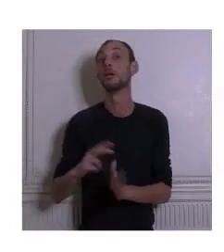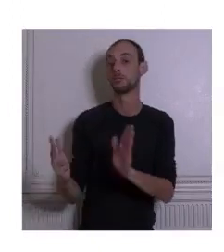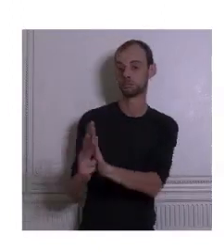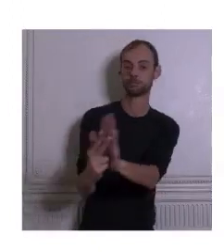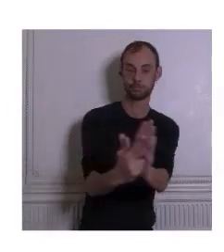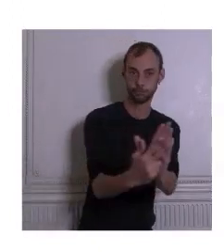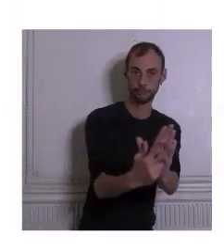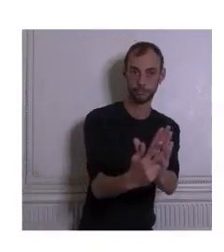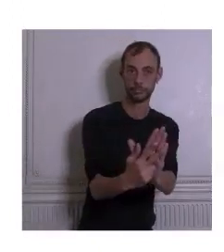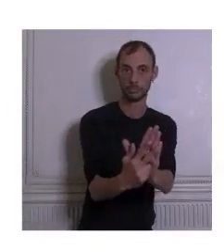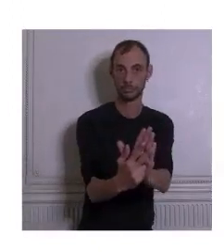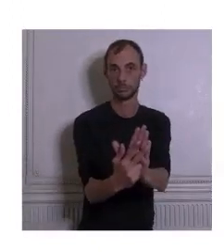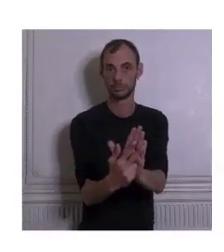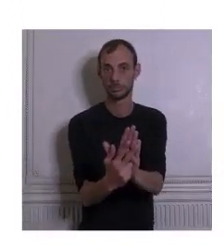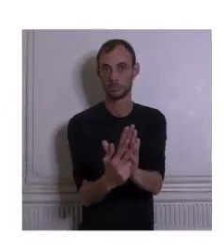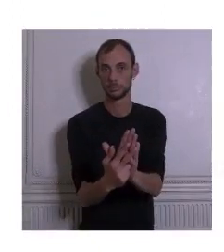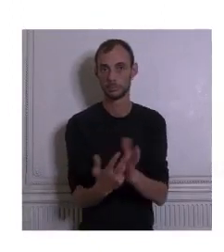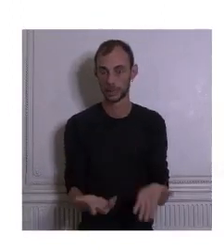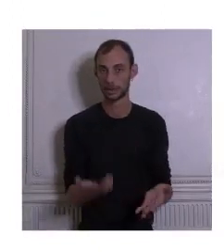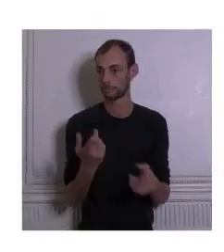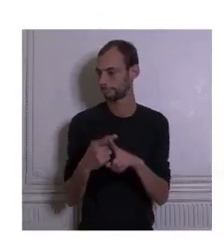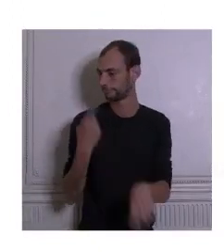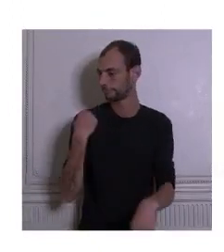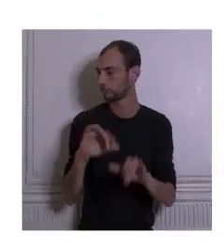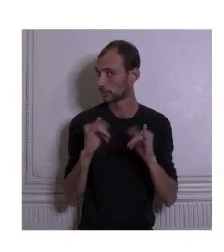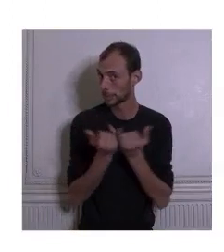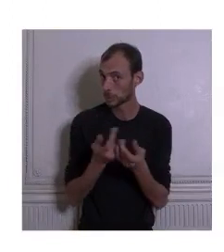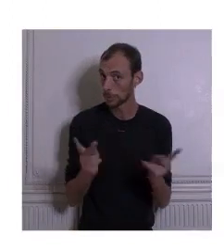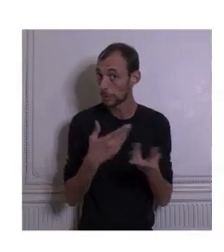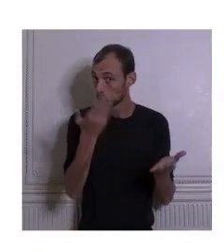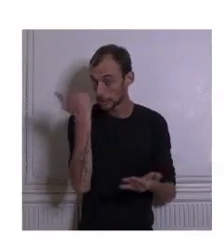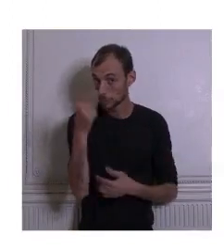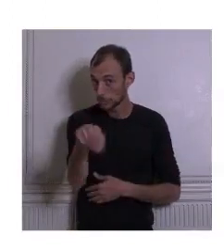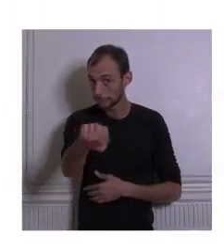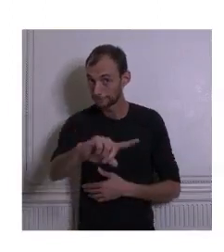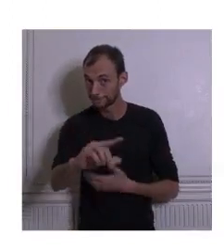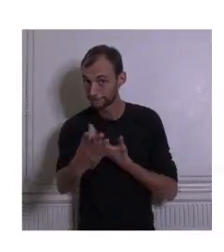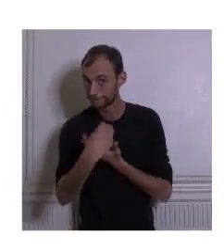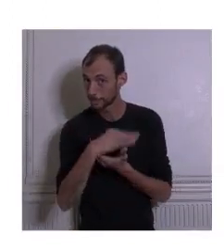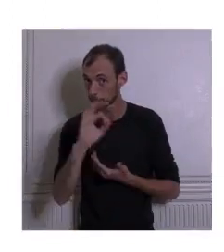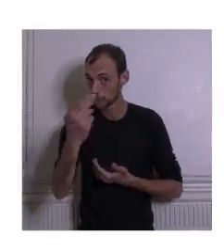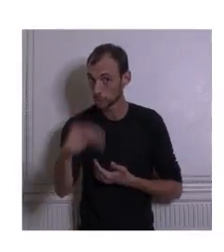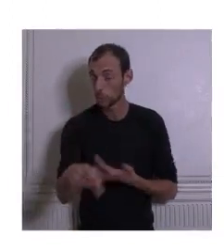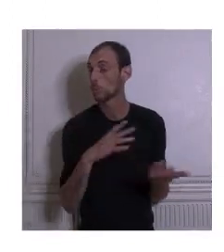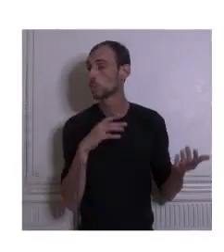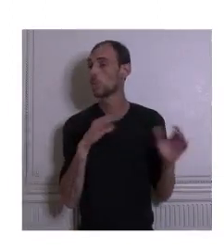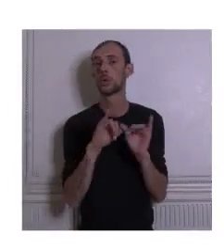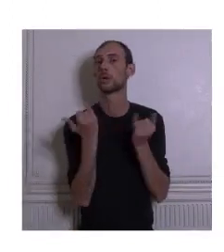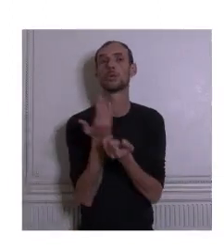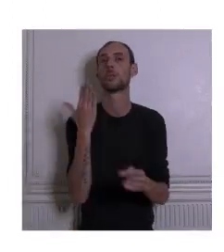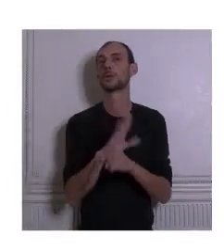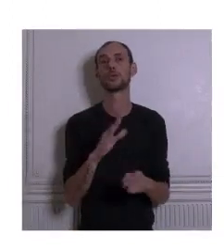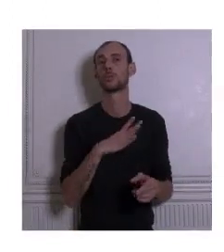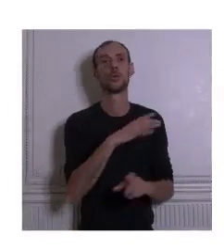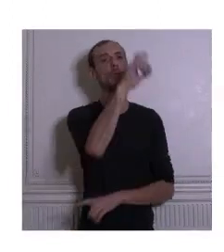Alors, si vous préférez le terme de motion ou de vœu, c'est à peu près la même valeur. Il y a des choses, ça faisait quelques conseils municipaux